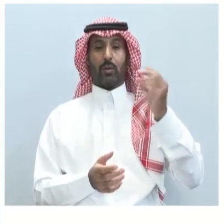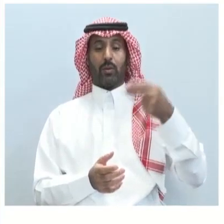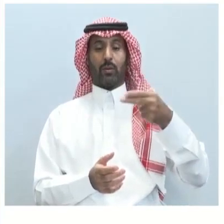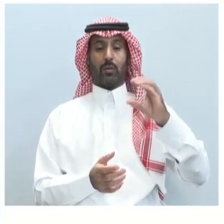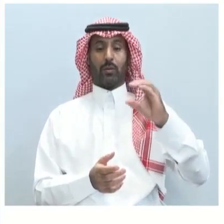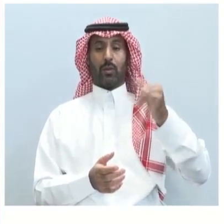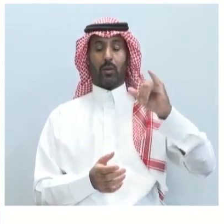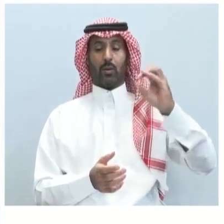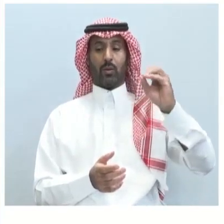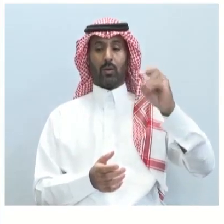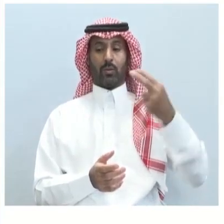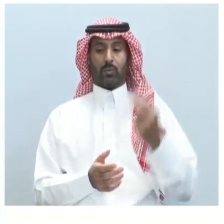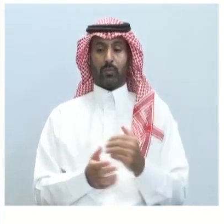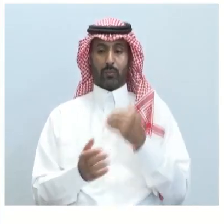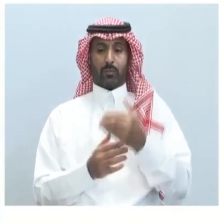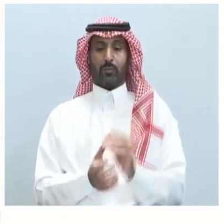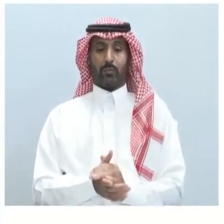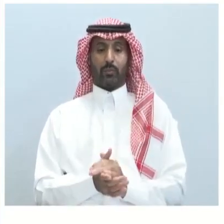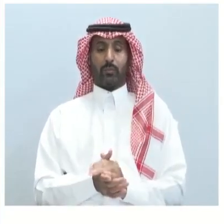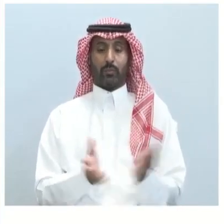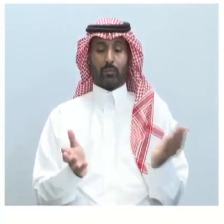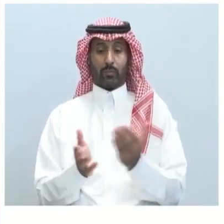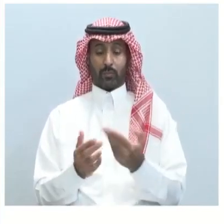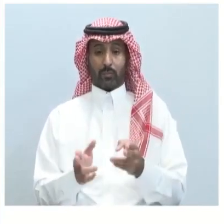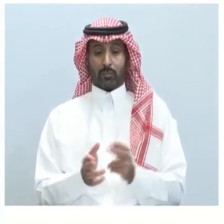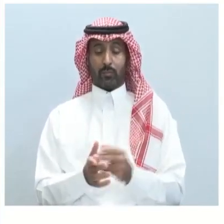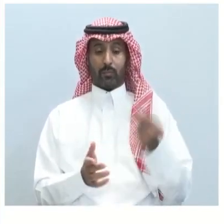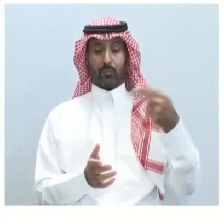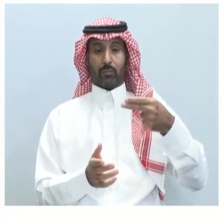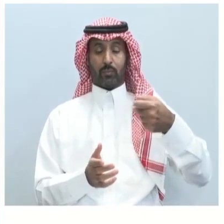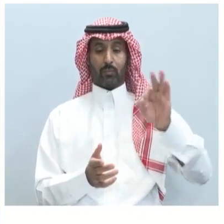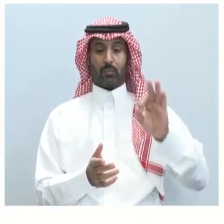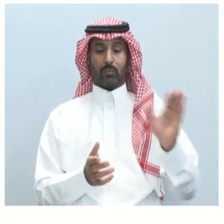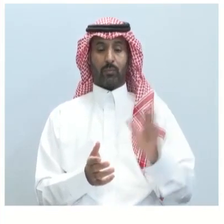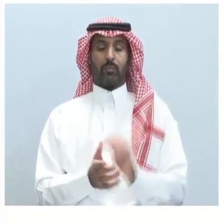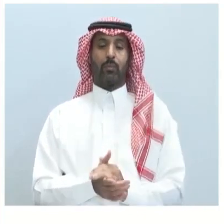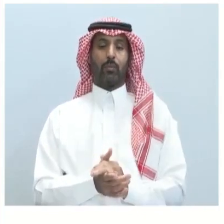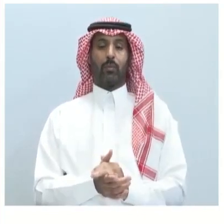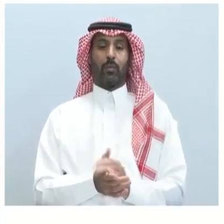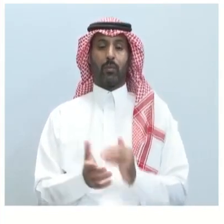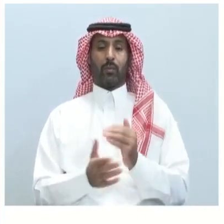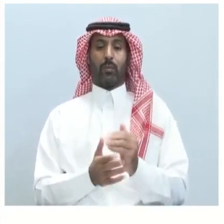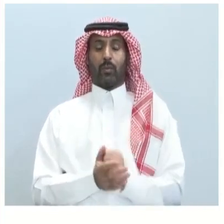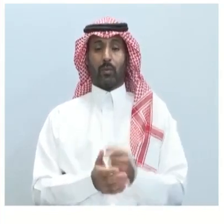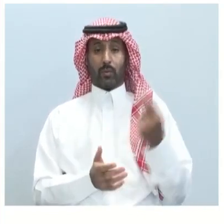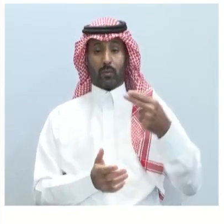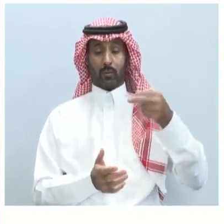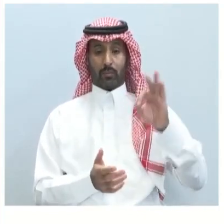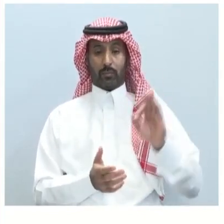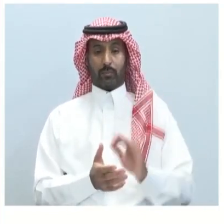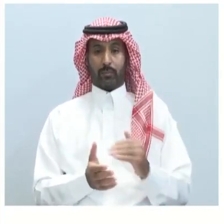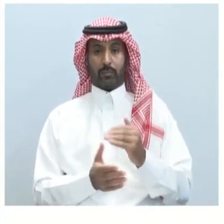اذا في هذه الحاله اول شيء نبدا بالاتش اف اللي هو فلوريد الهيدروجين او حمض فلوريد